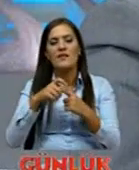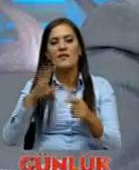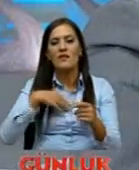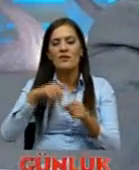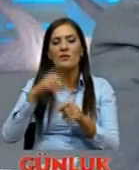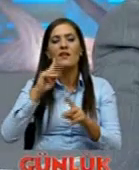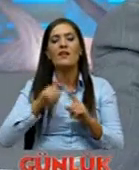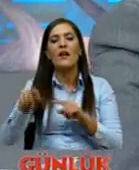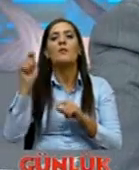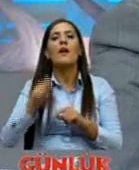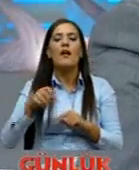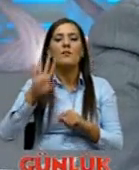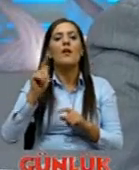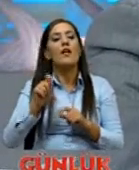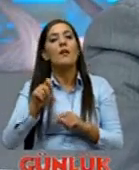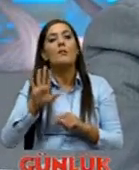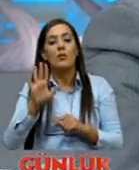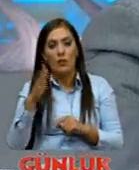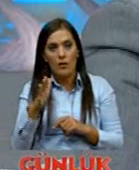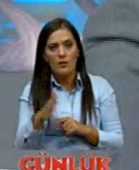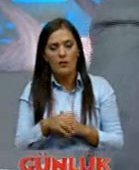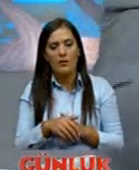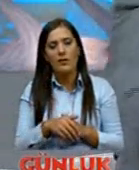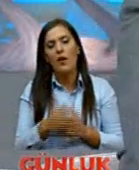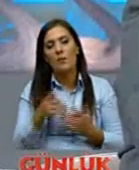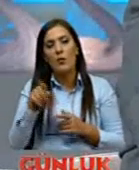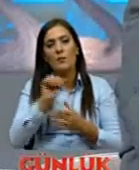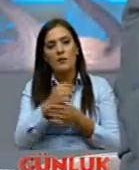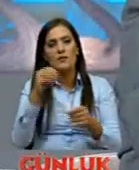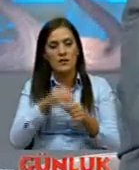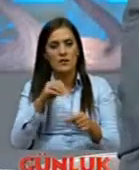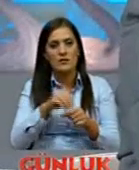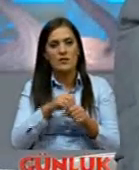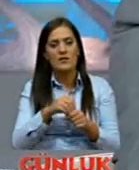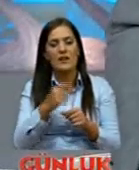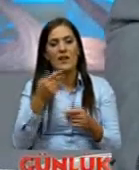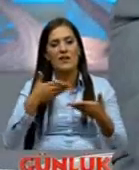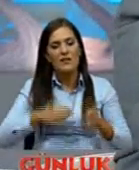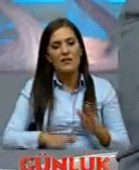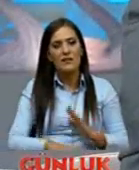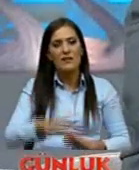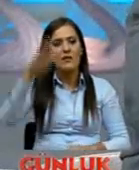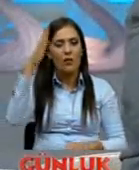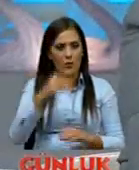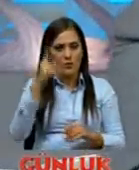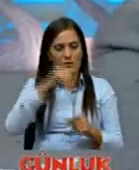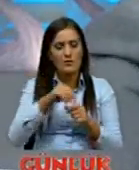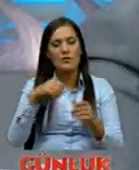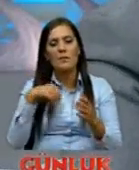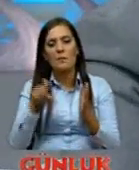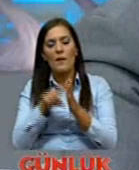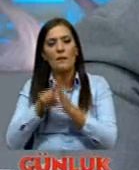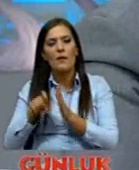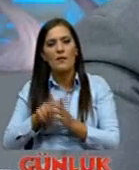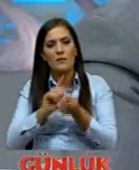takip etmiyor veya edemiyor olabilir. Ama o mesleğin içerisinden, çekirdekten yetiştiği için, ustalık belgesi, kalfalık